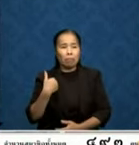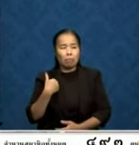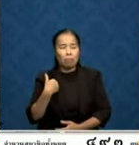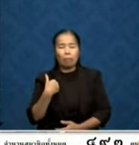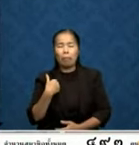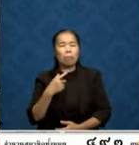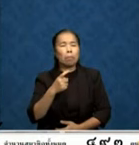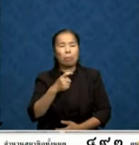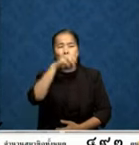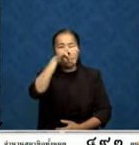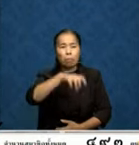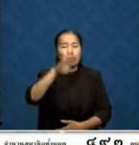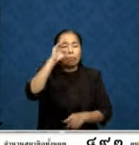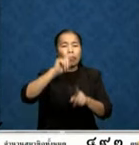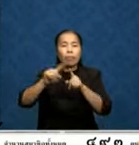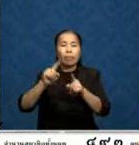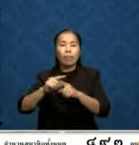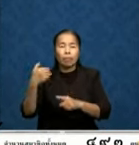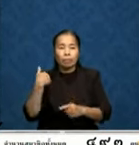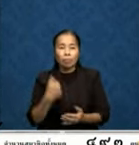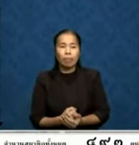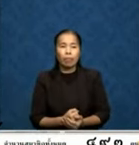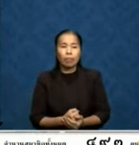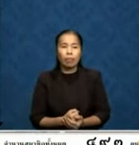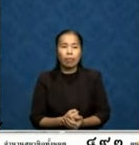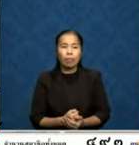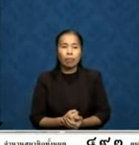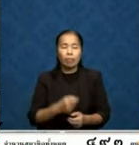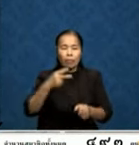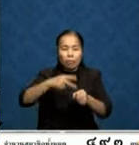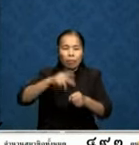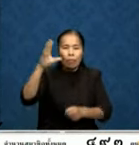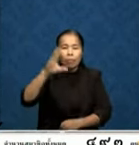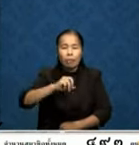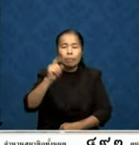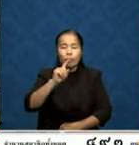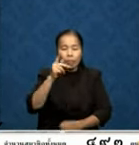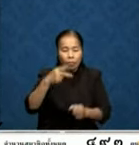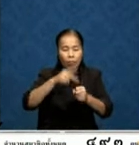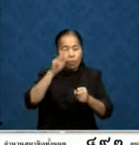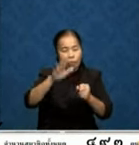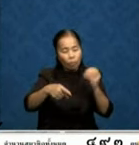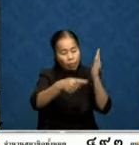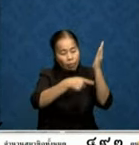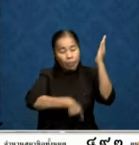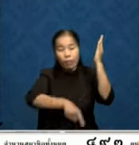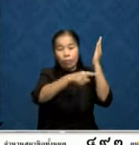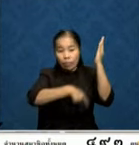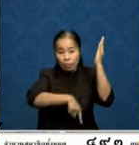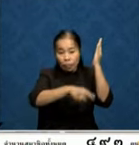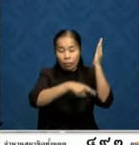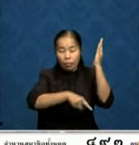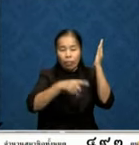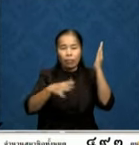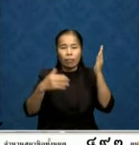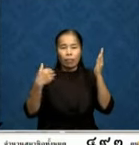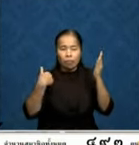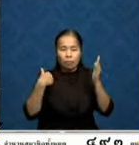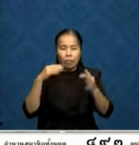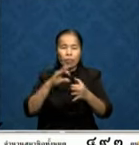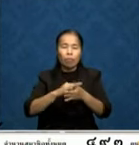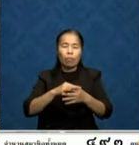านประธานก๊าซเอามาจากอ่าวไทยมาเติมเต็มให้พลังงานไฟฟ้